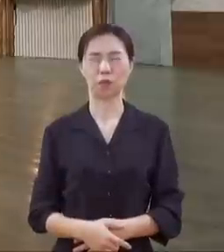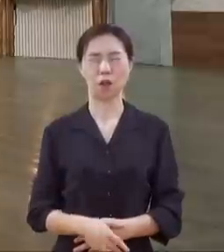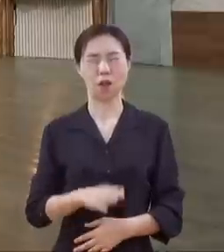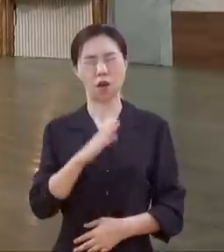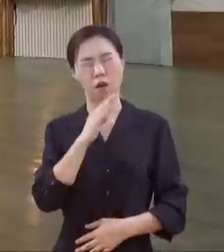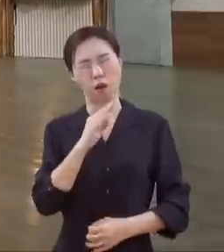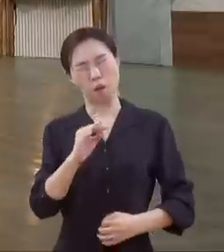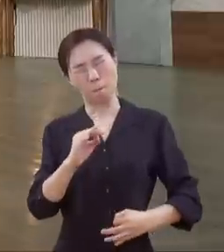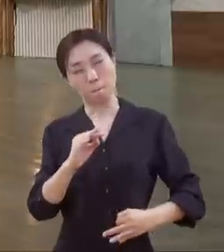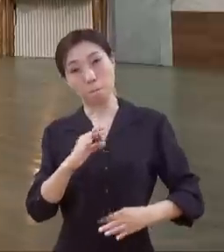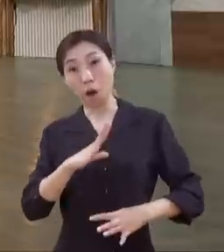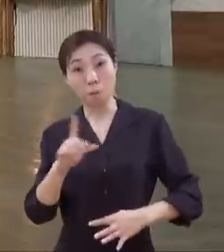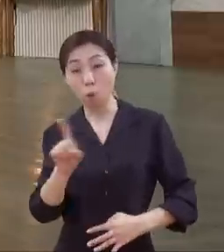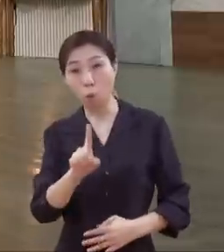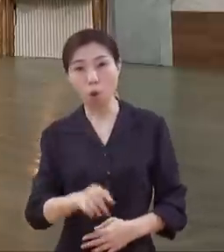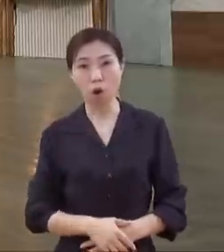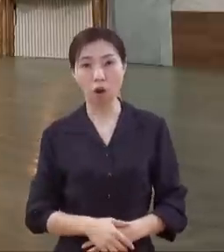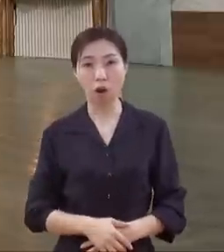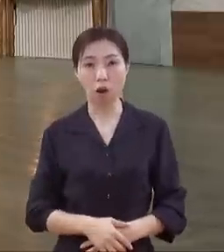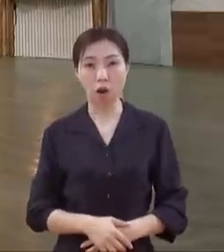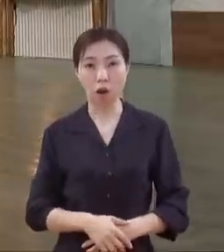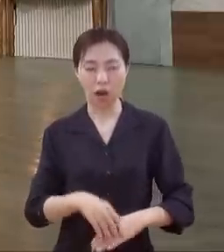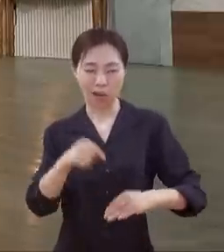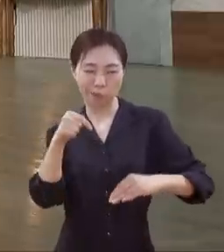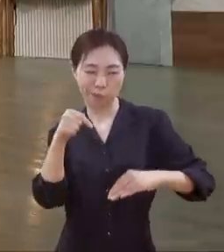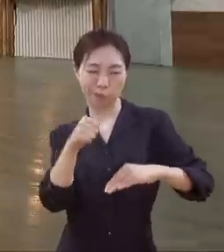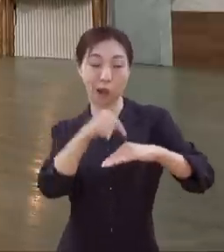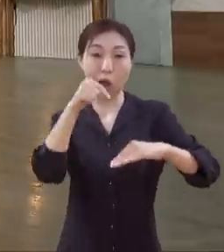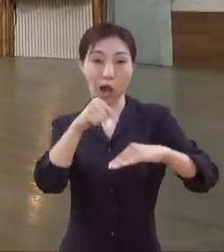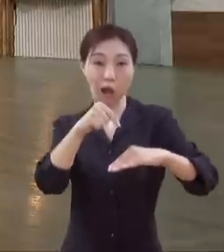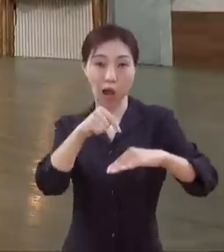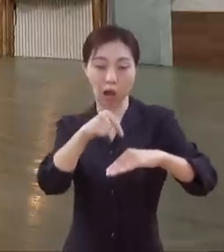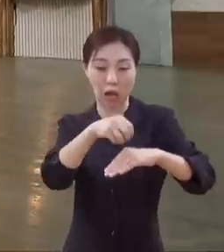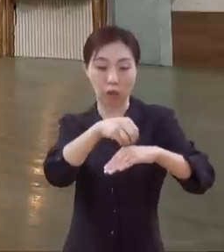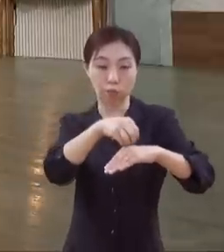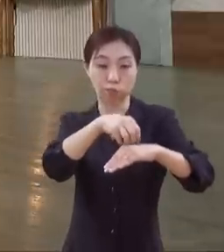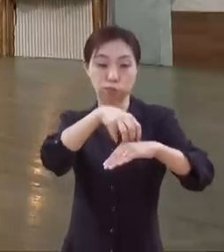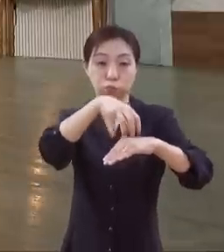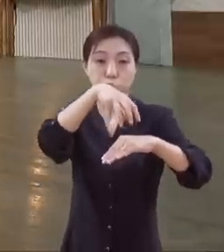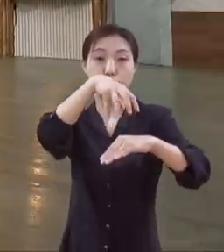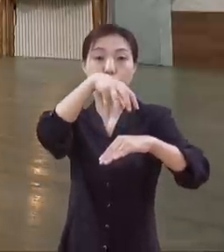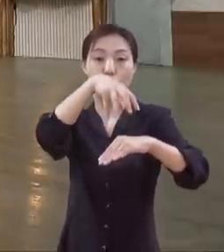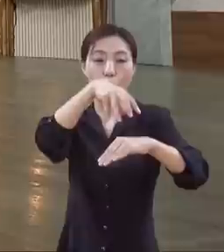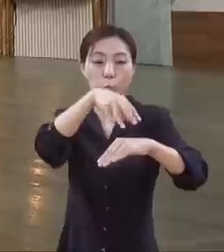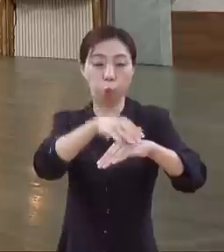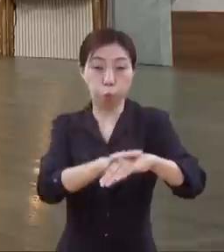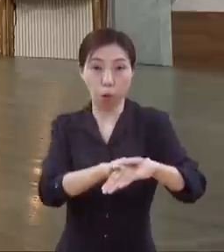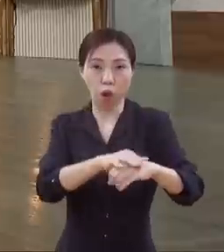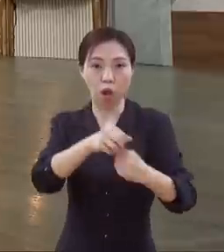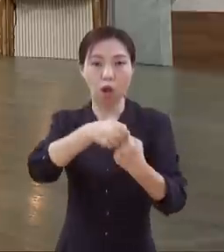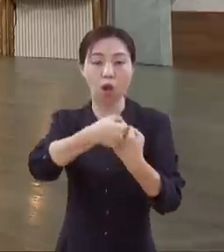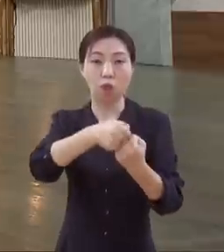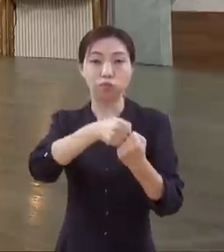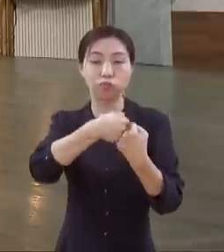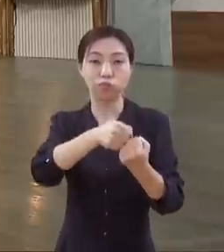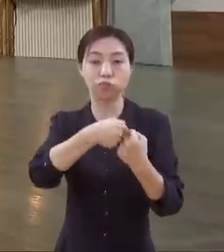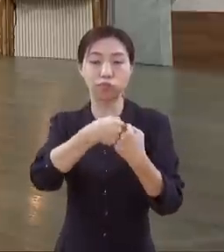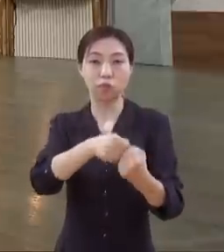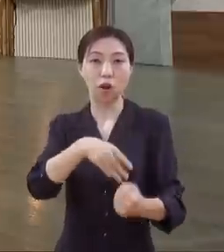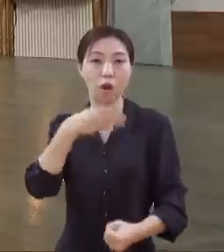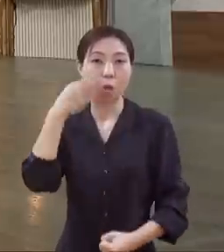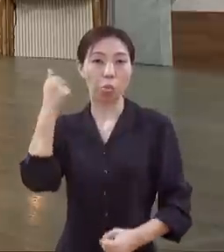놀랍게도 그 무릎에 말벌이 쏘고 난 뒤에 무릎 관절염이